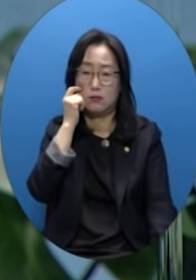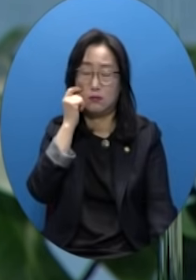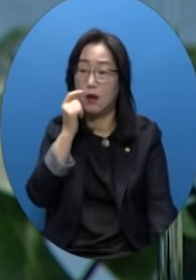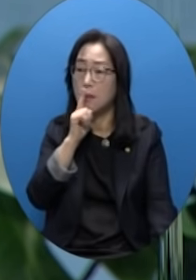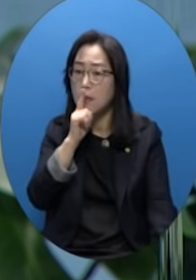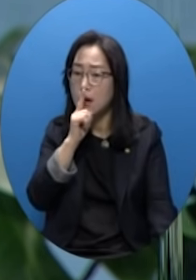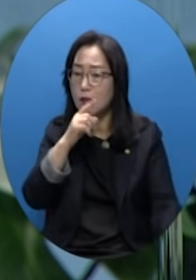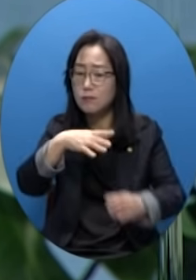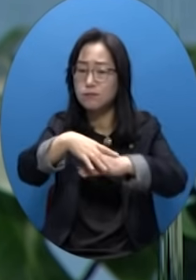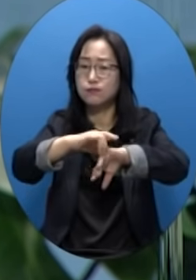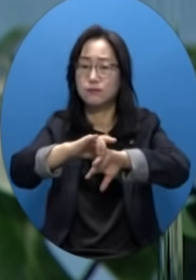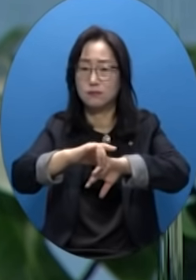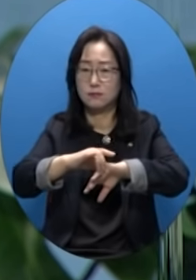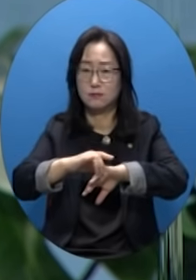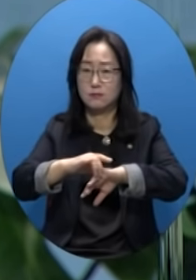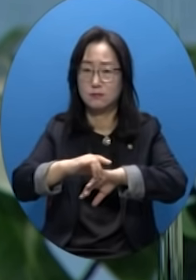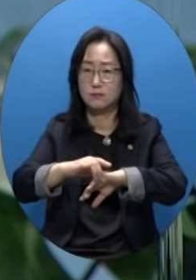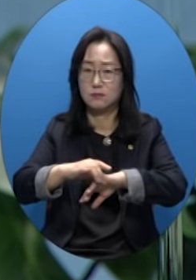말도 못하고